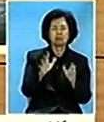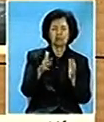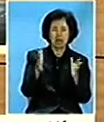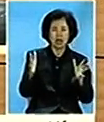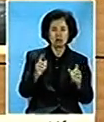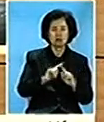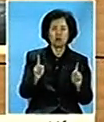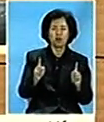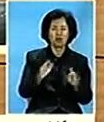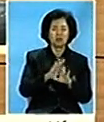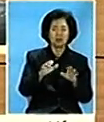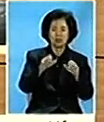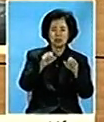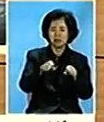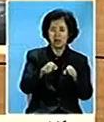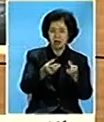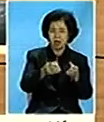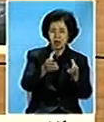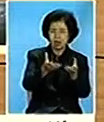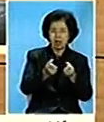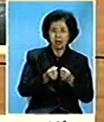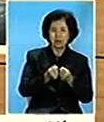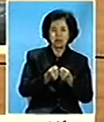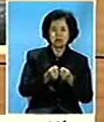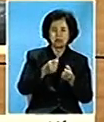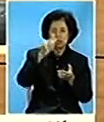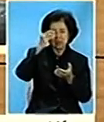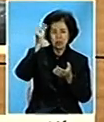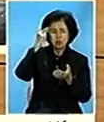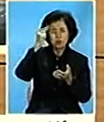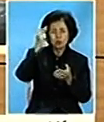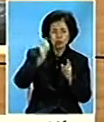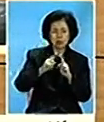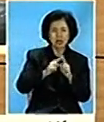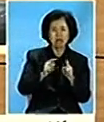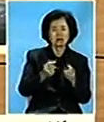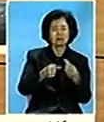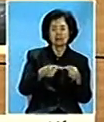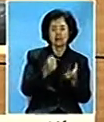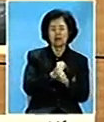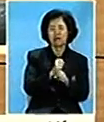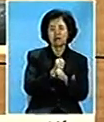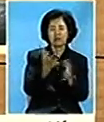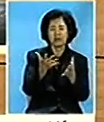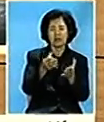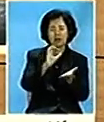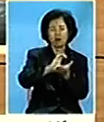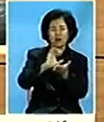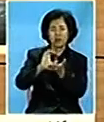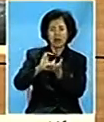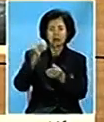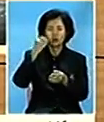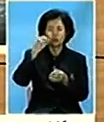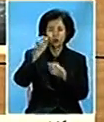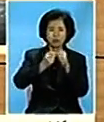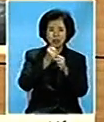ลที่ได้รับไม่ทราบว่านำเอาวิชาการความรู้หรือสิ่งที่เรียนรู้มาไปไว้ที่ไหนกันงบประมาณแต่ละปีน่าจะได้มีการศึกษาทบท